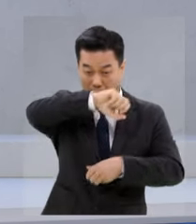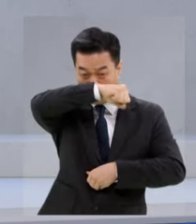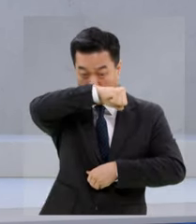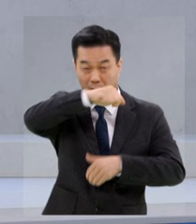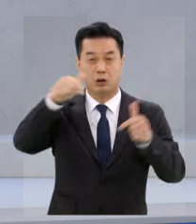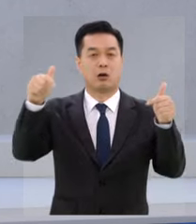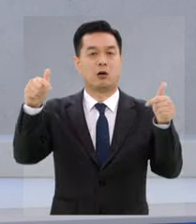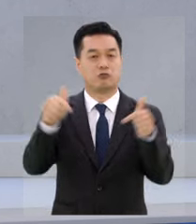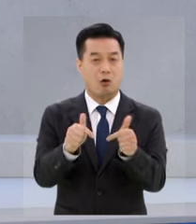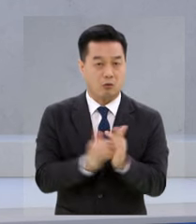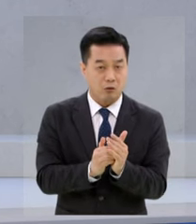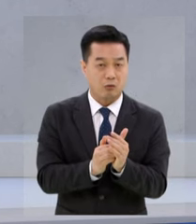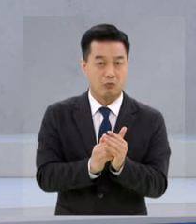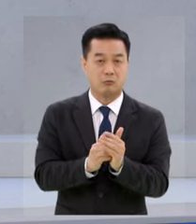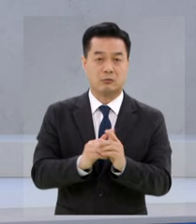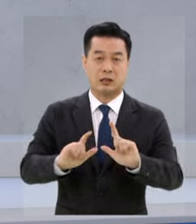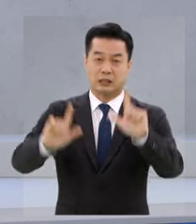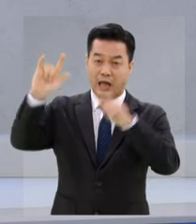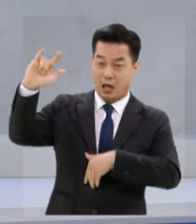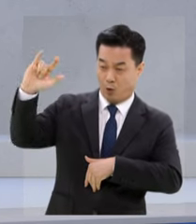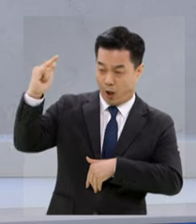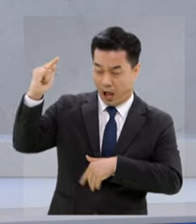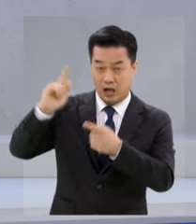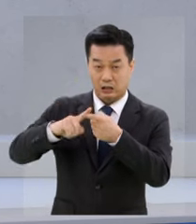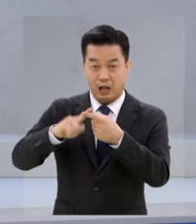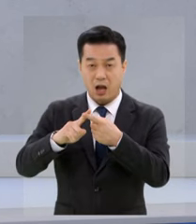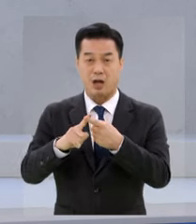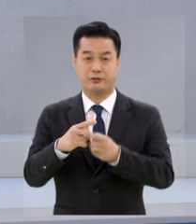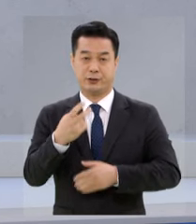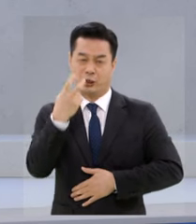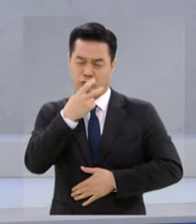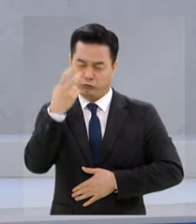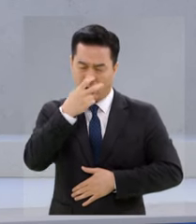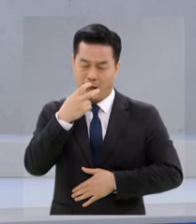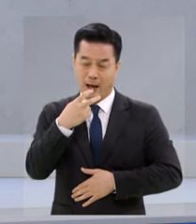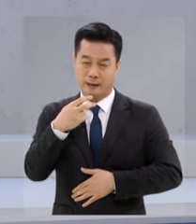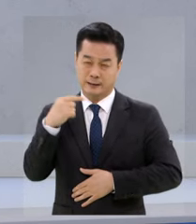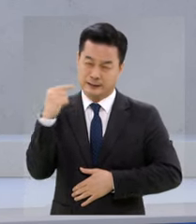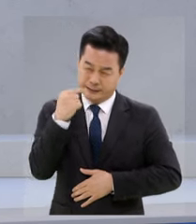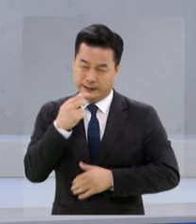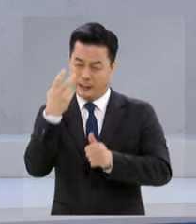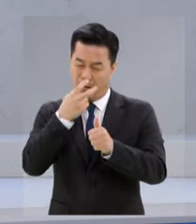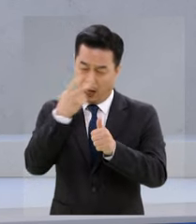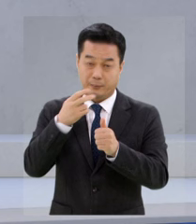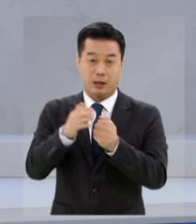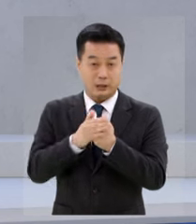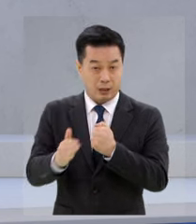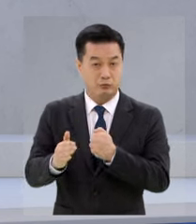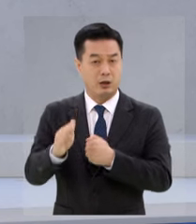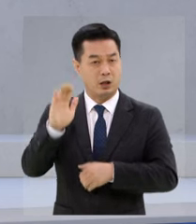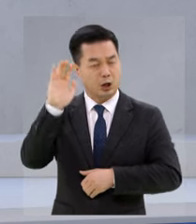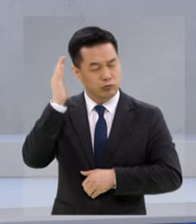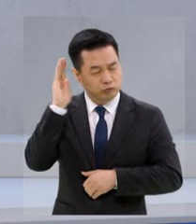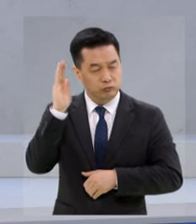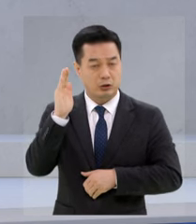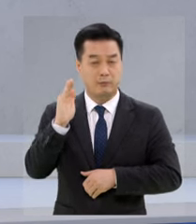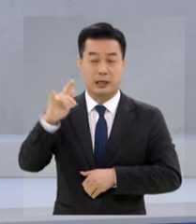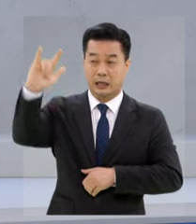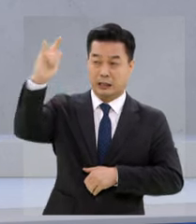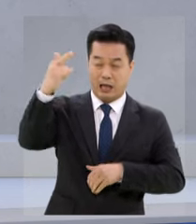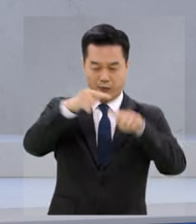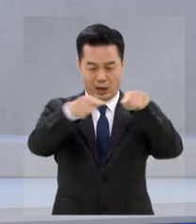줄어들었습니다 태양광에 대한 광범위한 수사와 감사 속에서 최근 대표적인 우리 태양광 패널 기업이